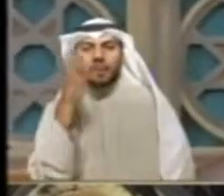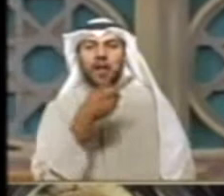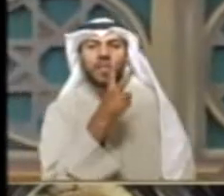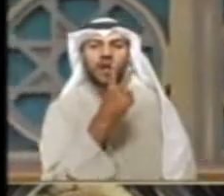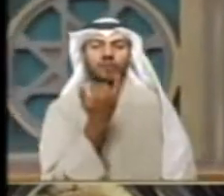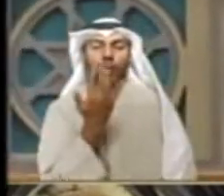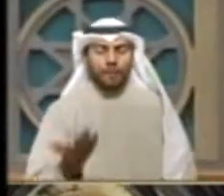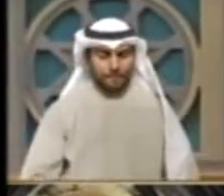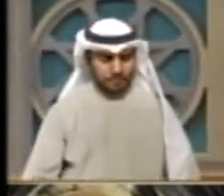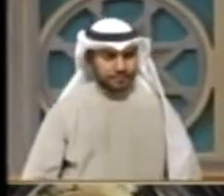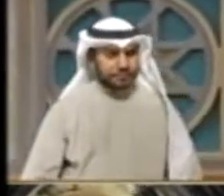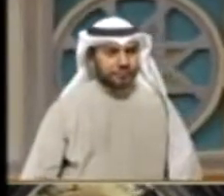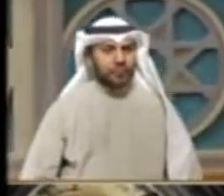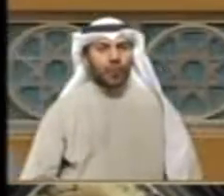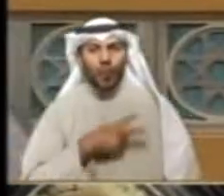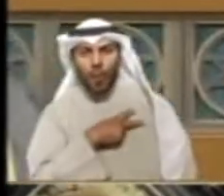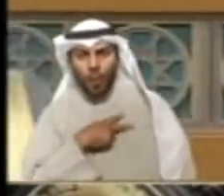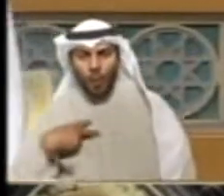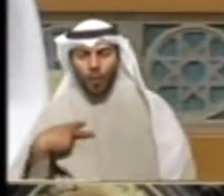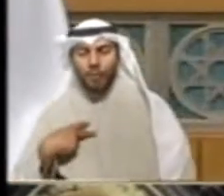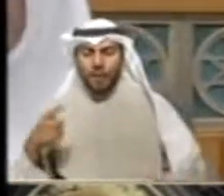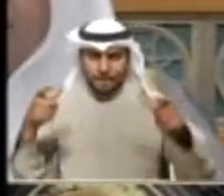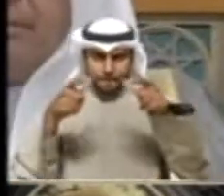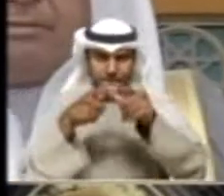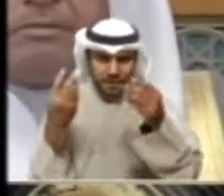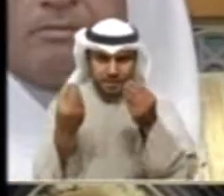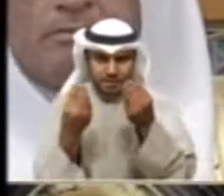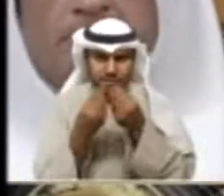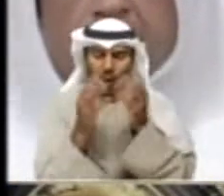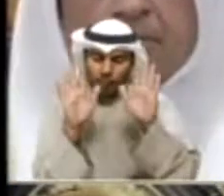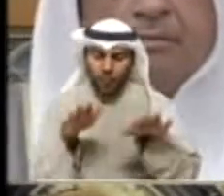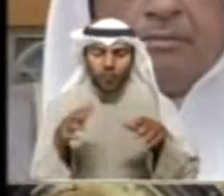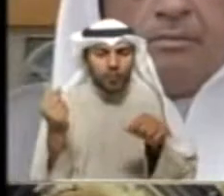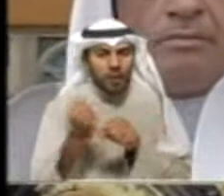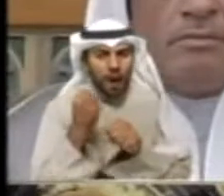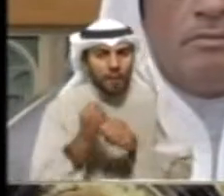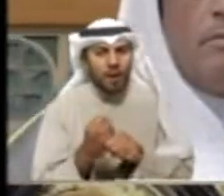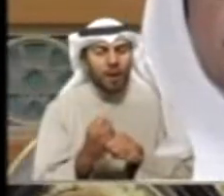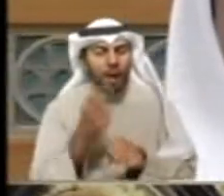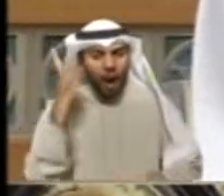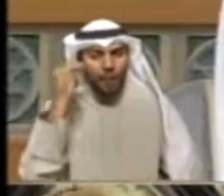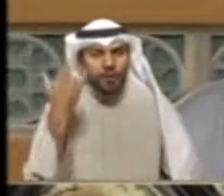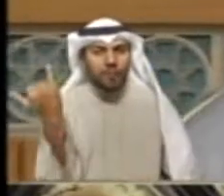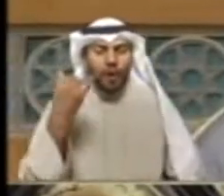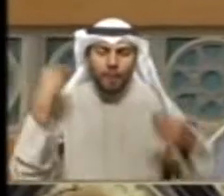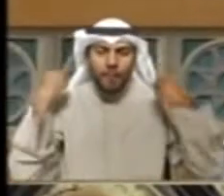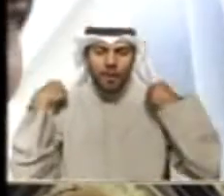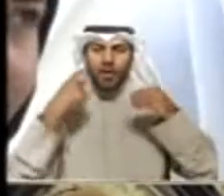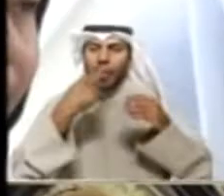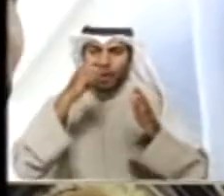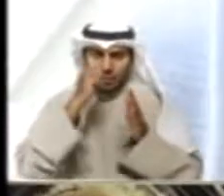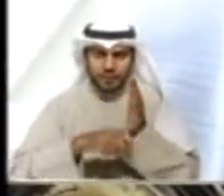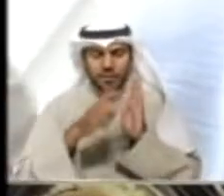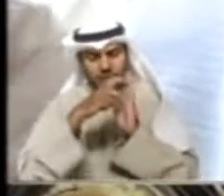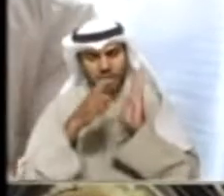الحكومة أعلنت عن حضورها للجلسة الخاصة المقبلة، وستقوم بكل ما هو مطلوب لإقرار قانون الرياضة الجديد.